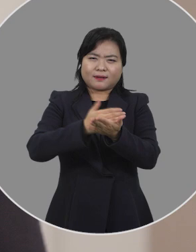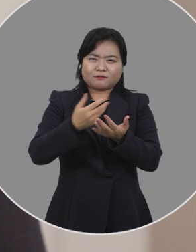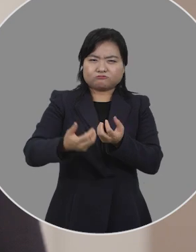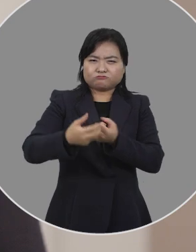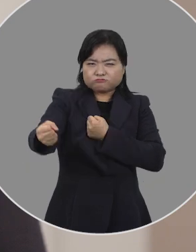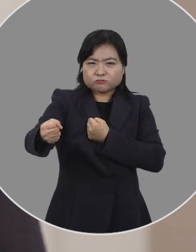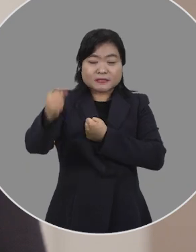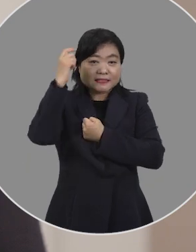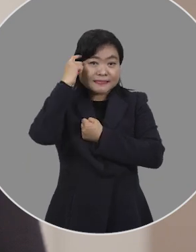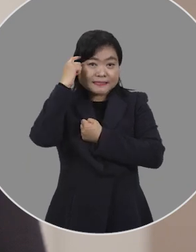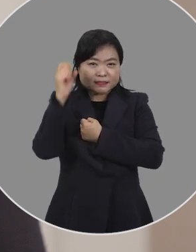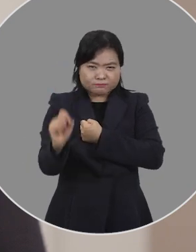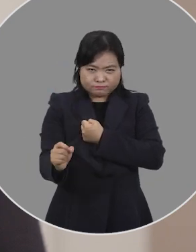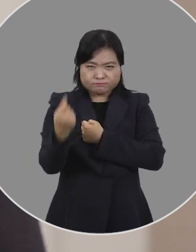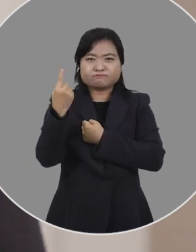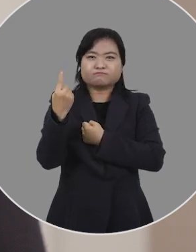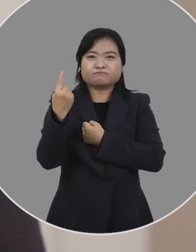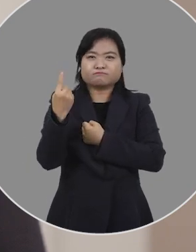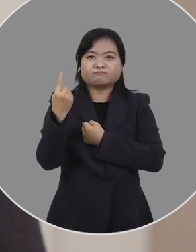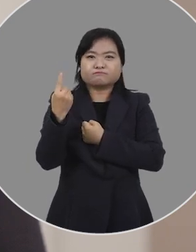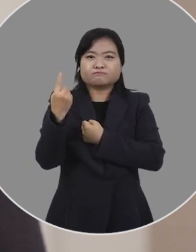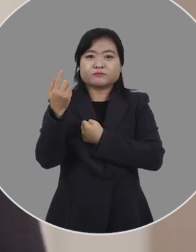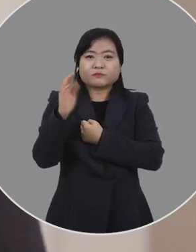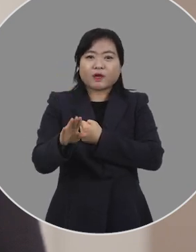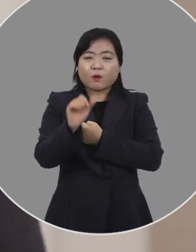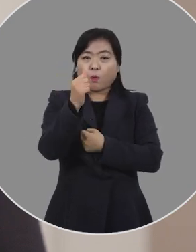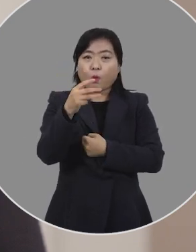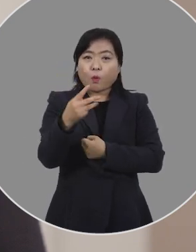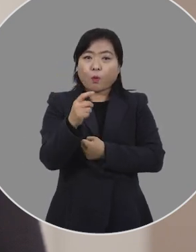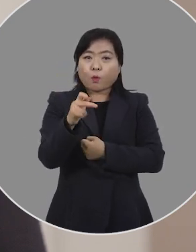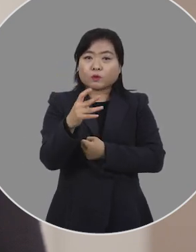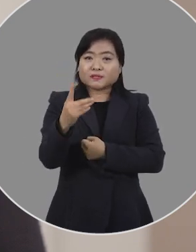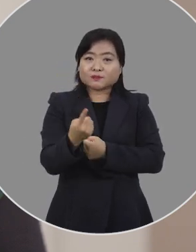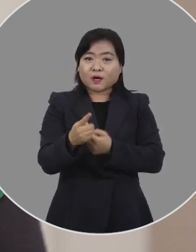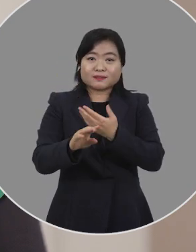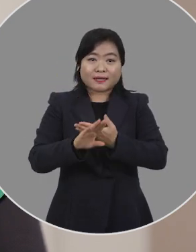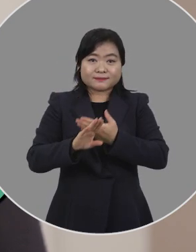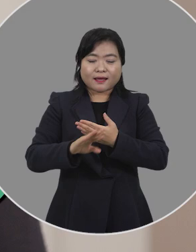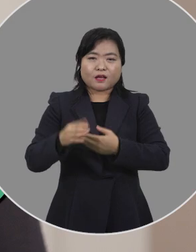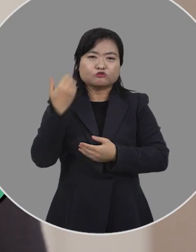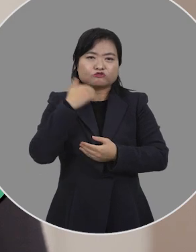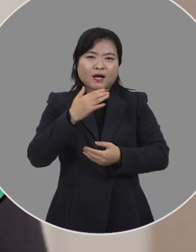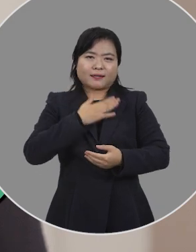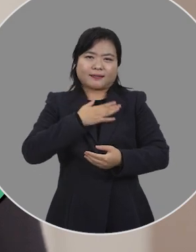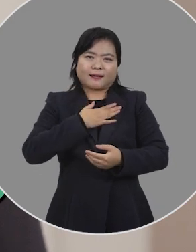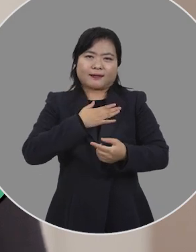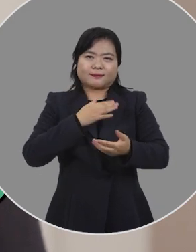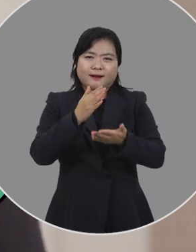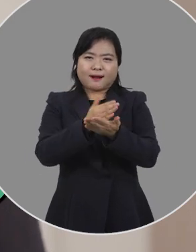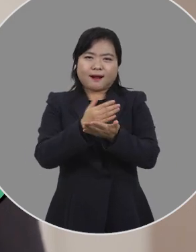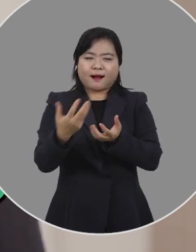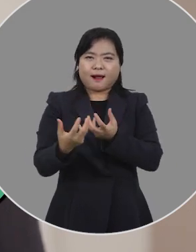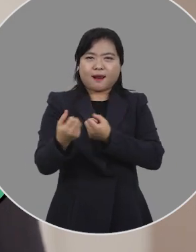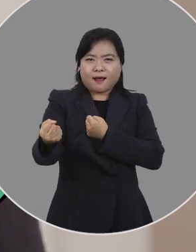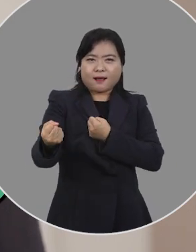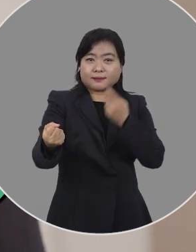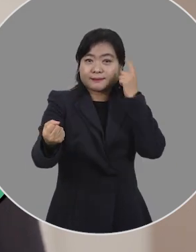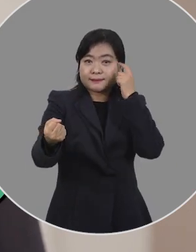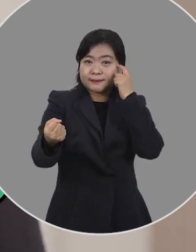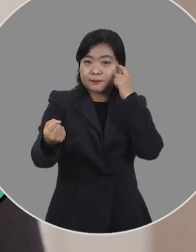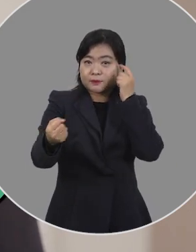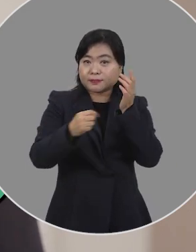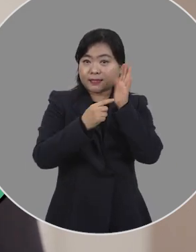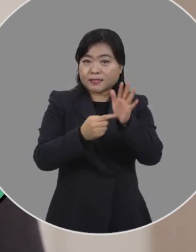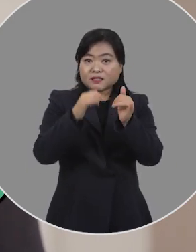생각하는 인식에서부터 시작됐다고 생각이 드는데요. 이 홀로코스트와는 다르게 누군가와 자신을 갈라서 생각하는